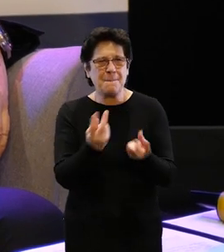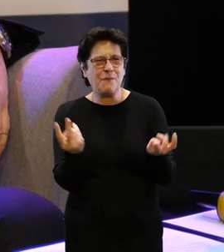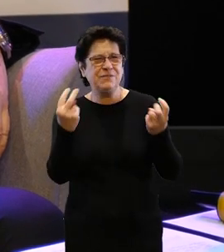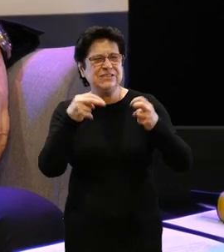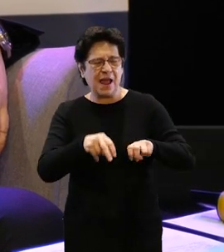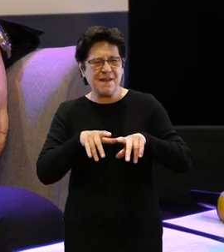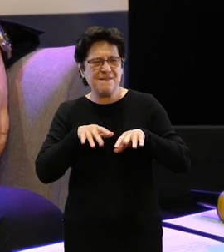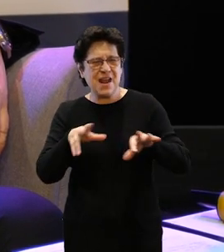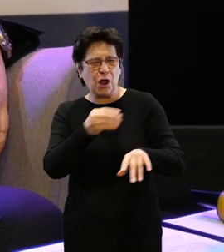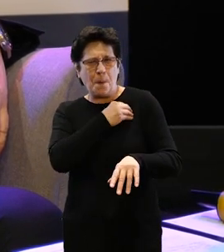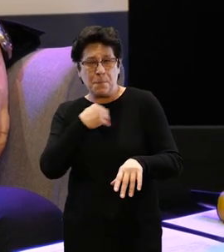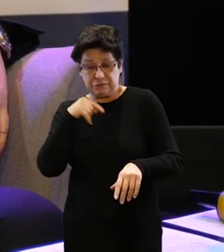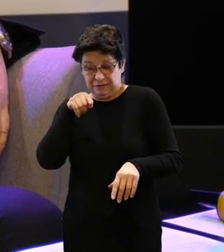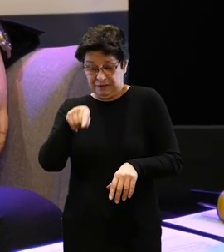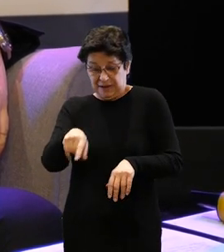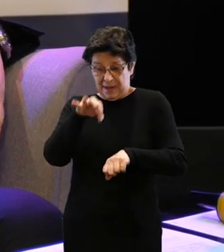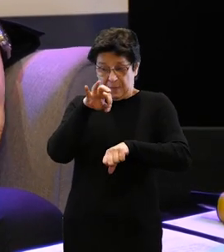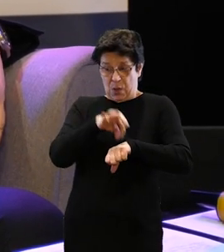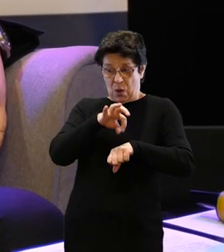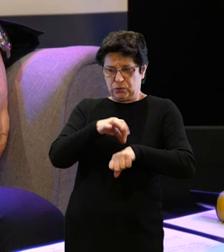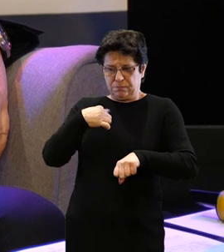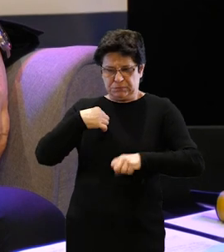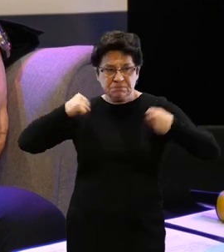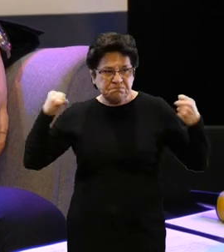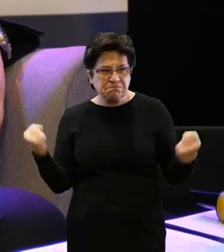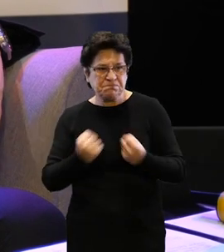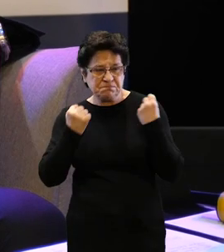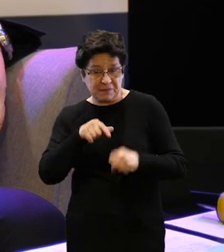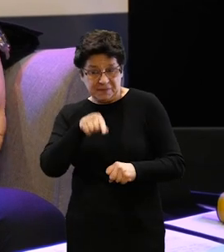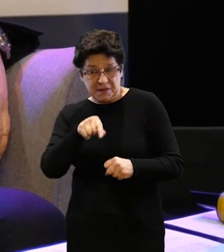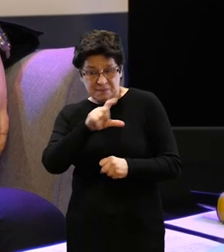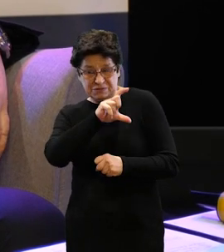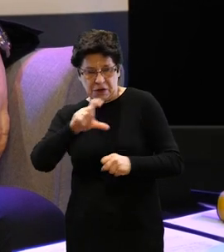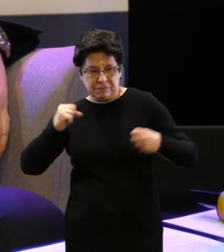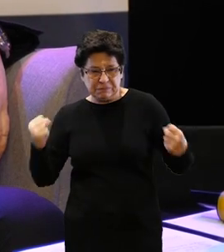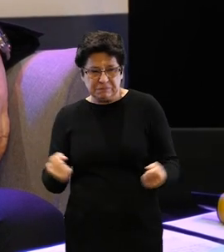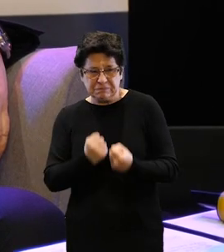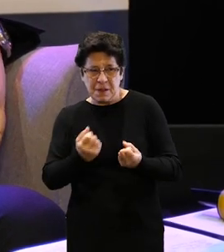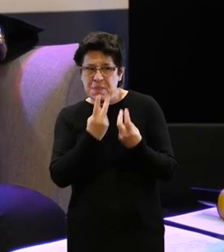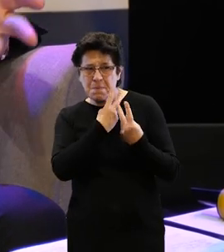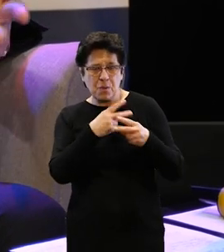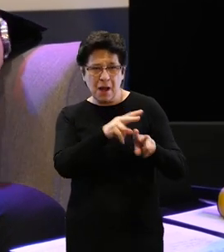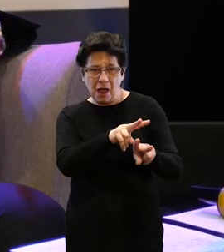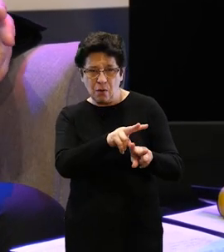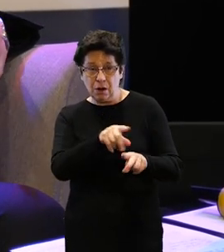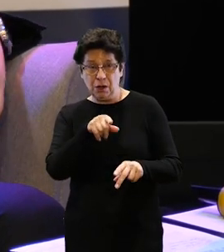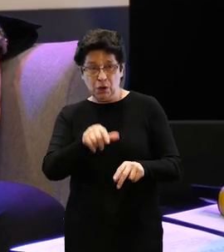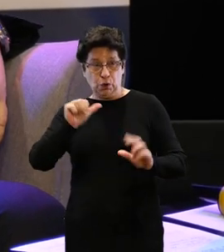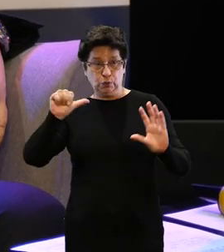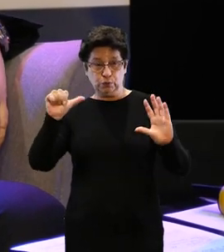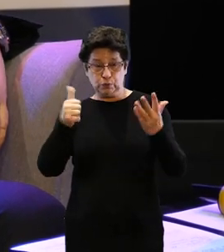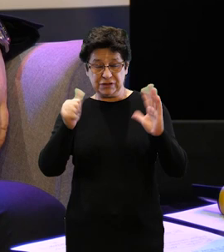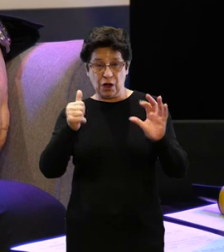to doktor Bronisław był bardzo prężnie działającym działaczem niepodległościowym i 6